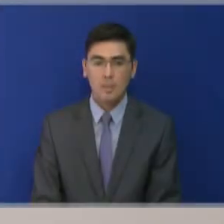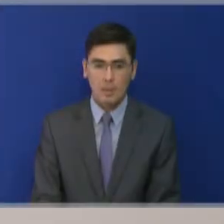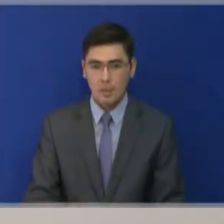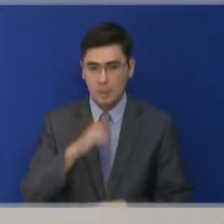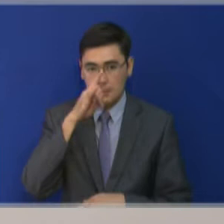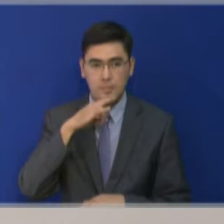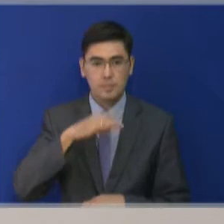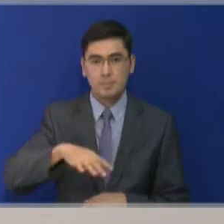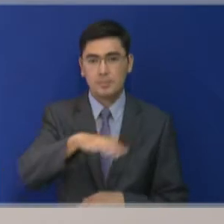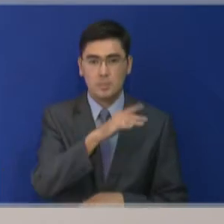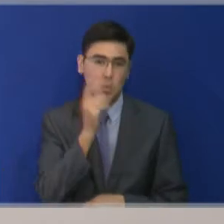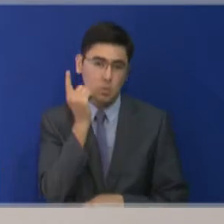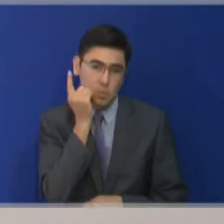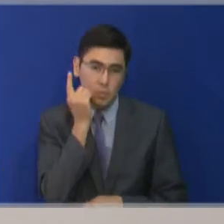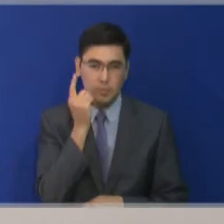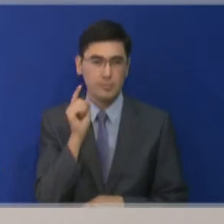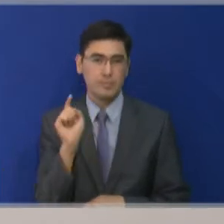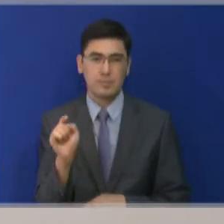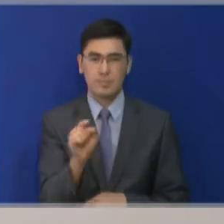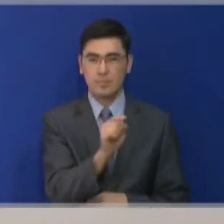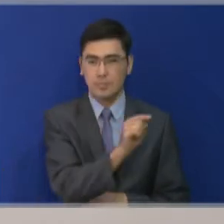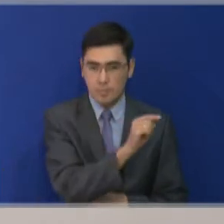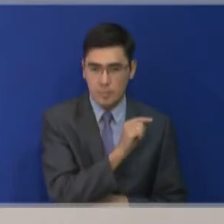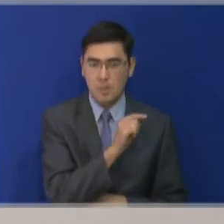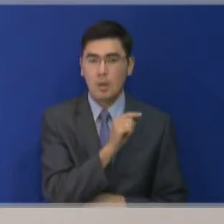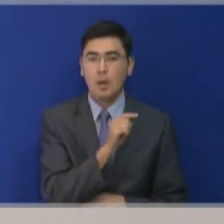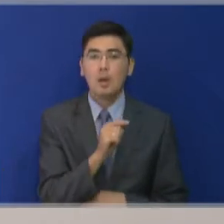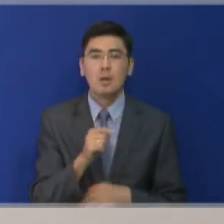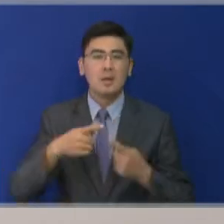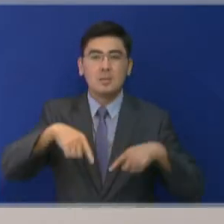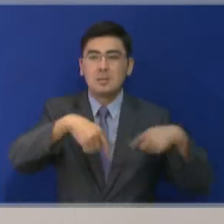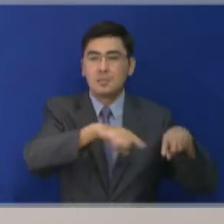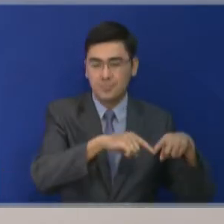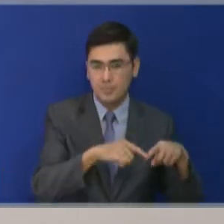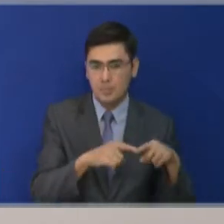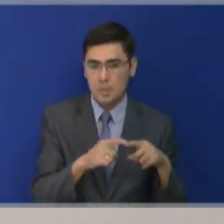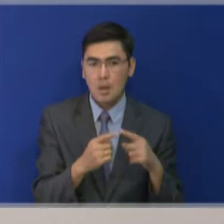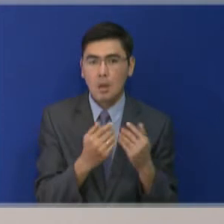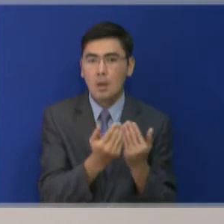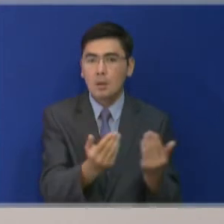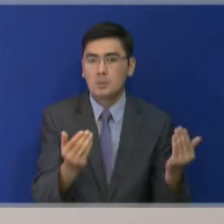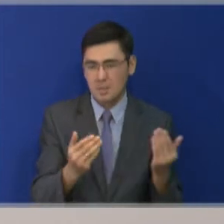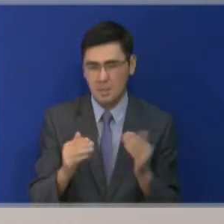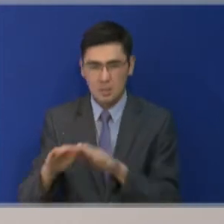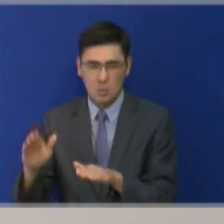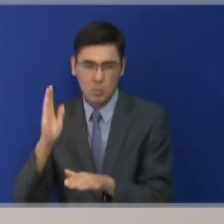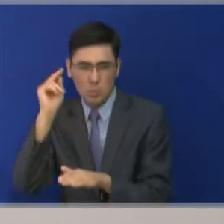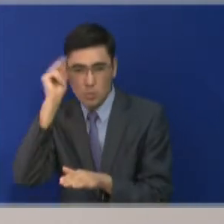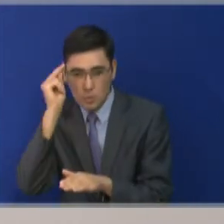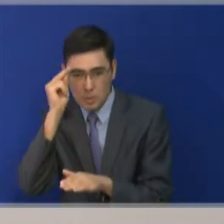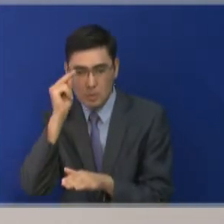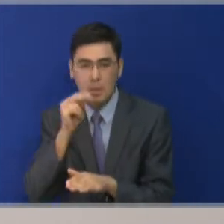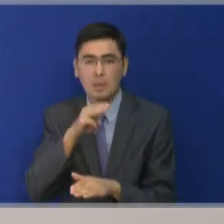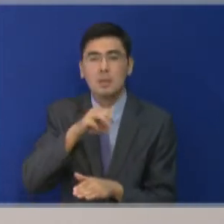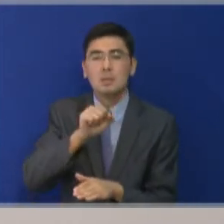Қазақстанның ұялы байланыс операторлары қашықтан оқу үшін арнаулы тариф әзірледі. Бұл туралы күнделік жауапкершілігі шектеулі серіктестігінің бас